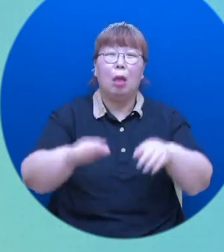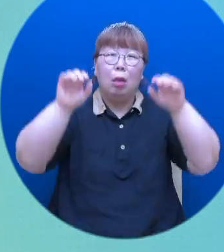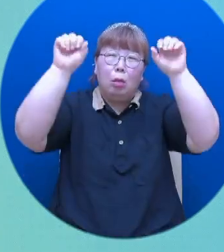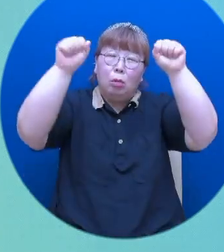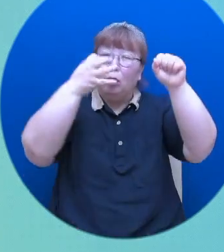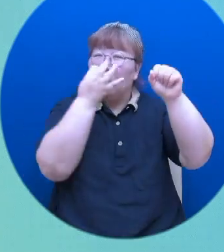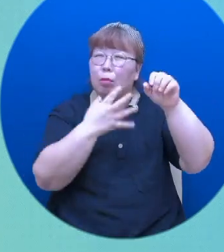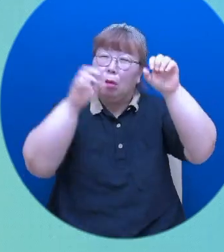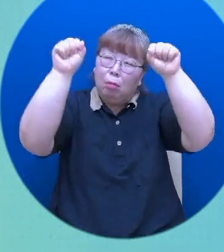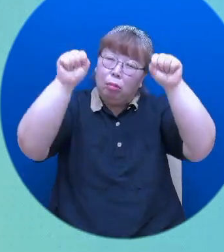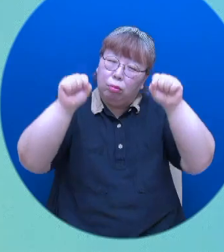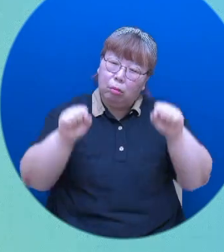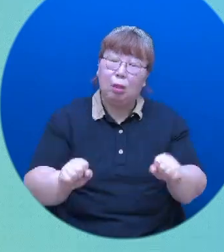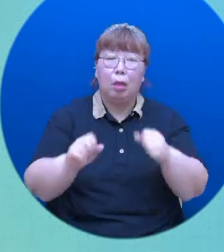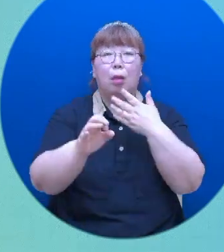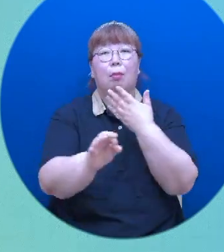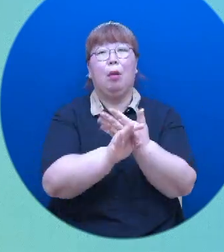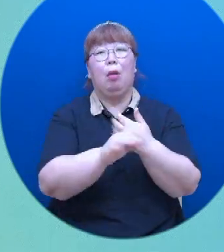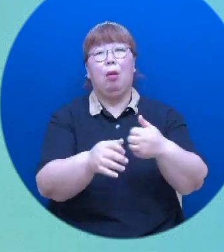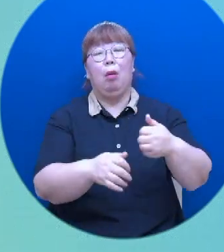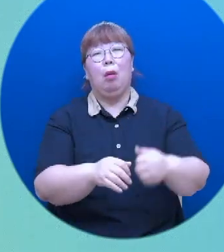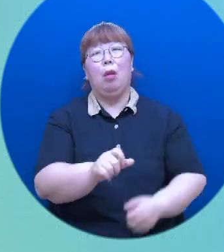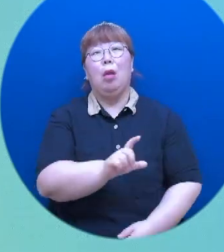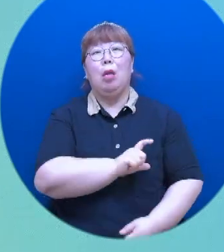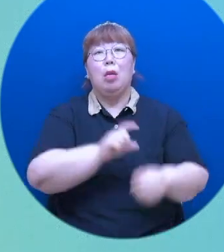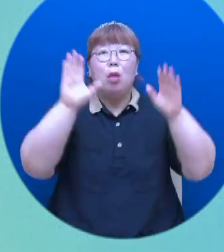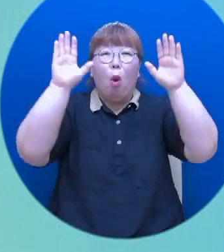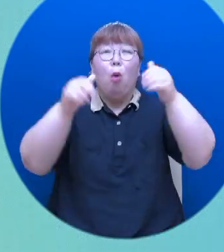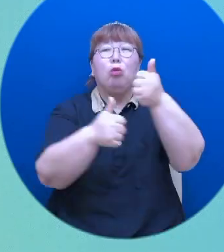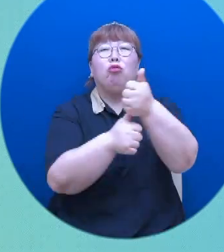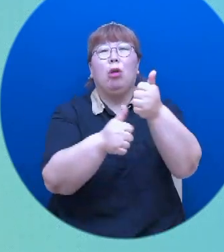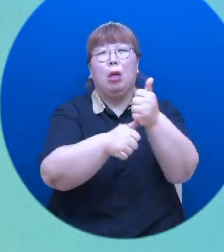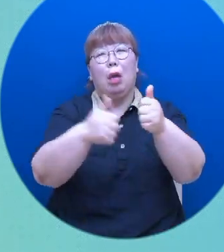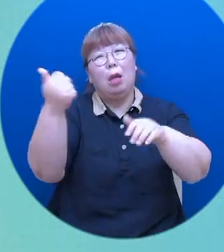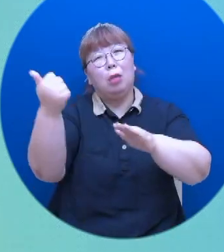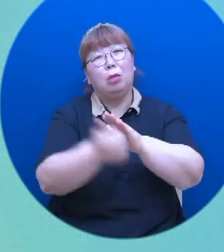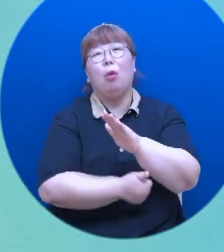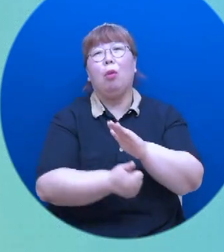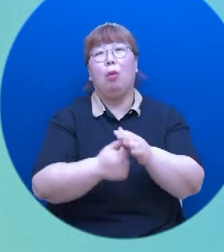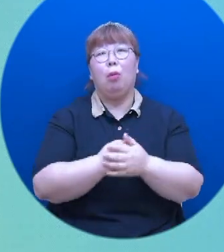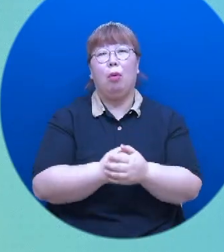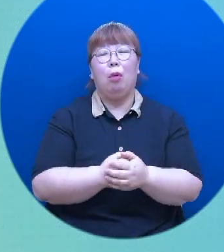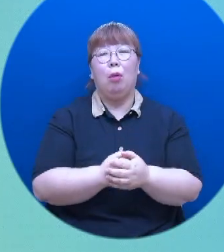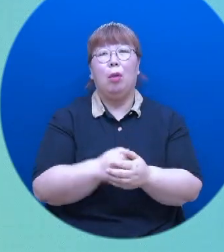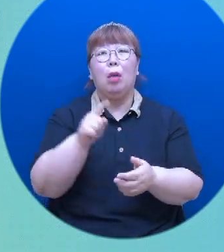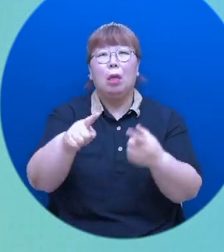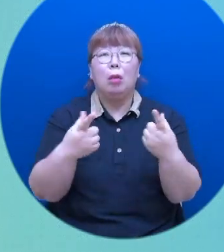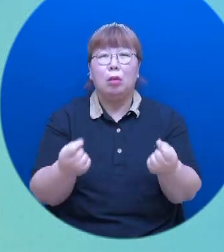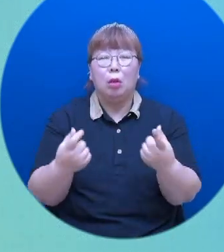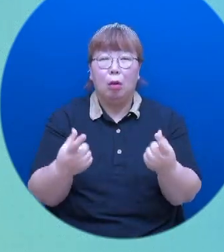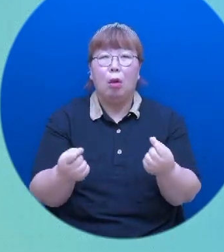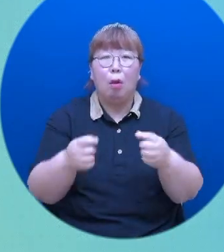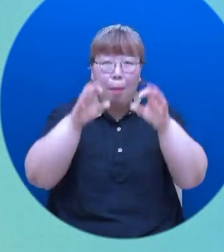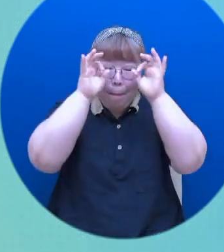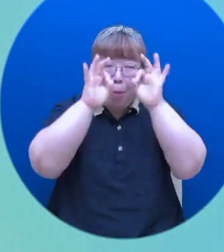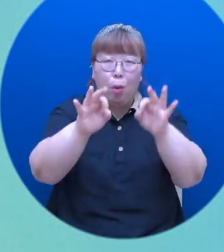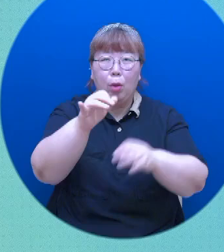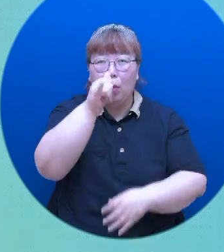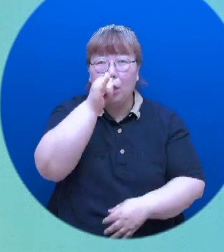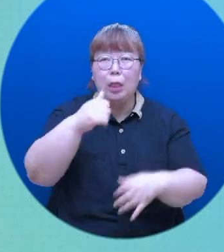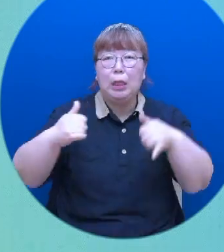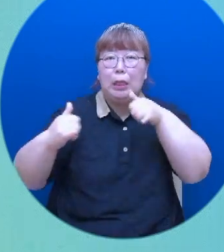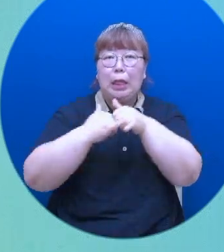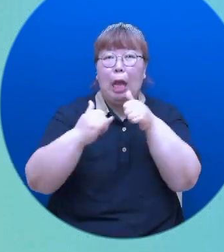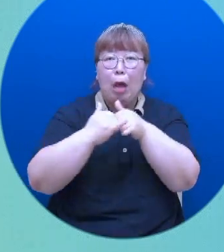아래 싸우고 있는 여호수아가 지고 있는 겁니다. 뭘 우리에게 말씀합니까? 보이고 있는 싸움은